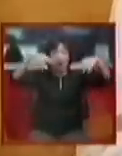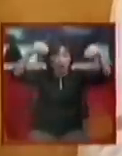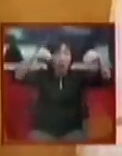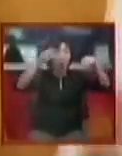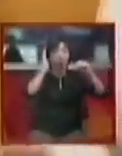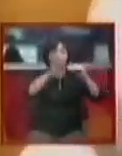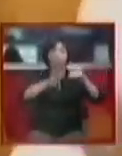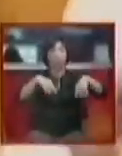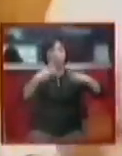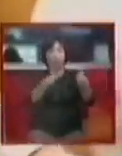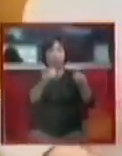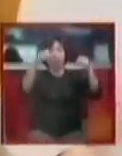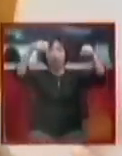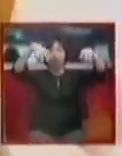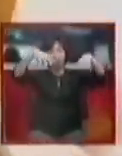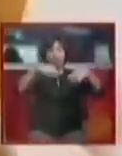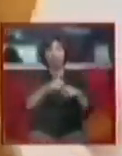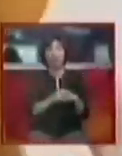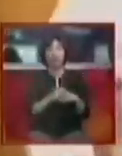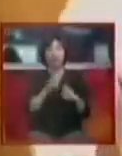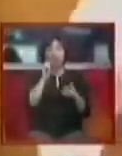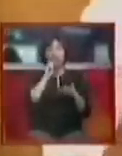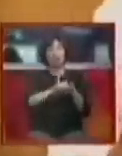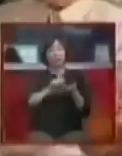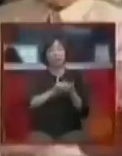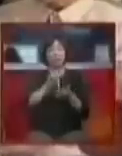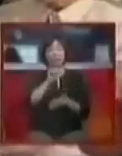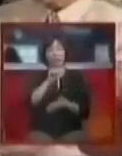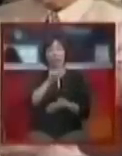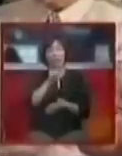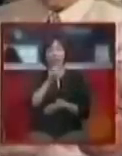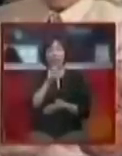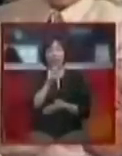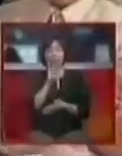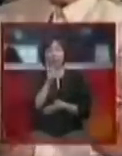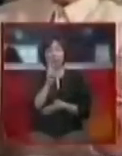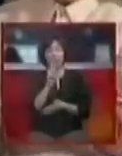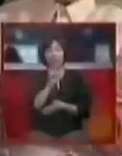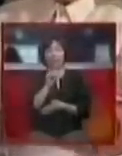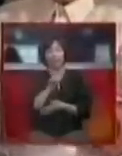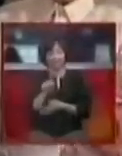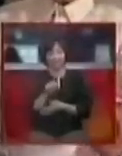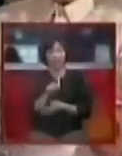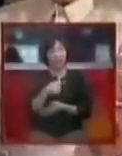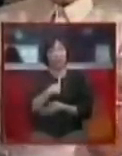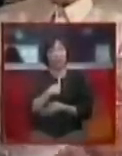kuryente. Kay Secretary Rene Almendras, believe talaga ako sa iyo.